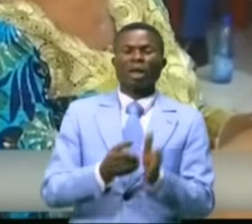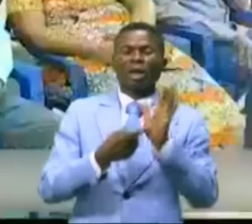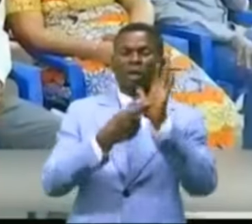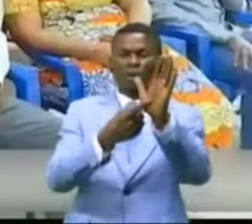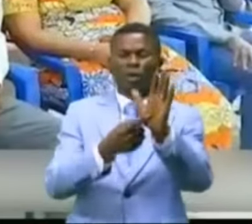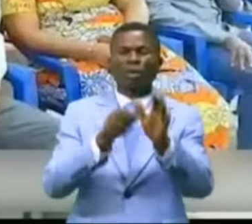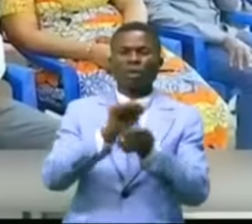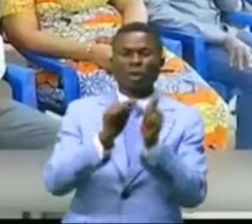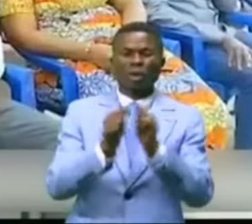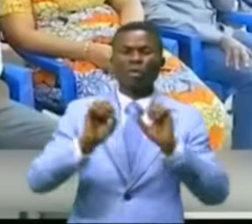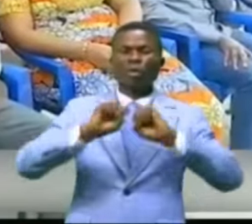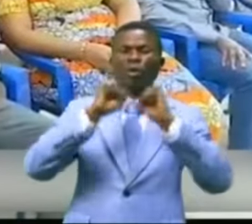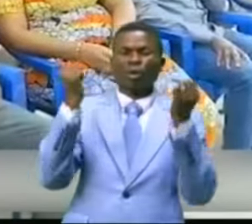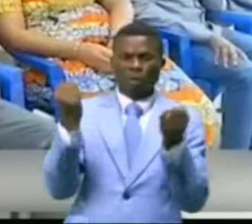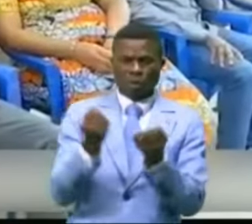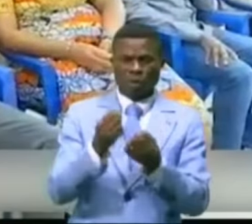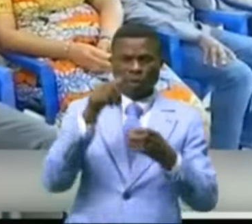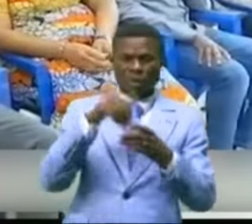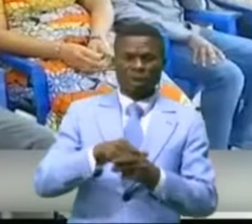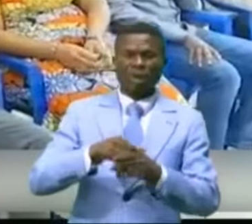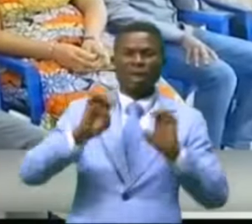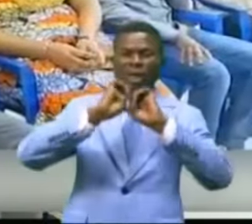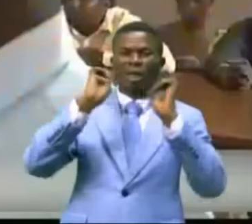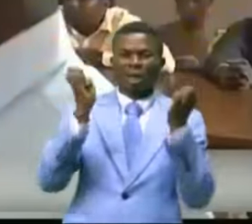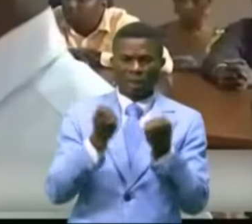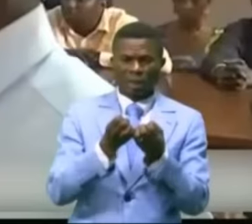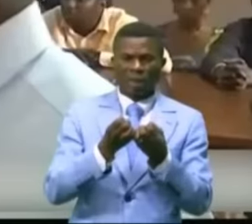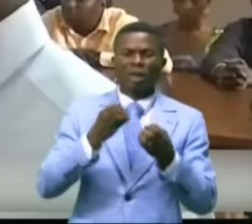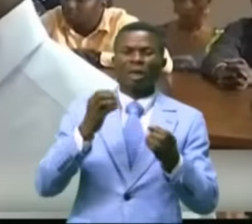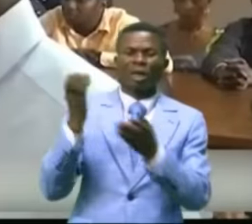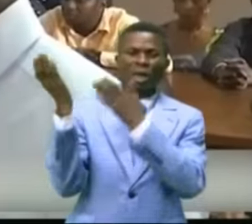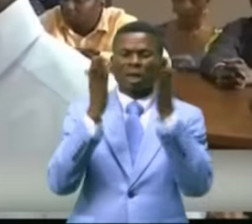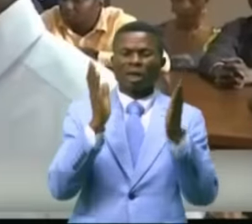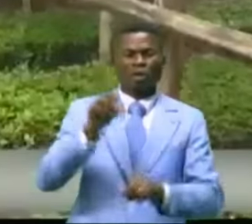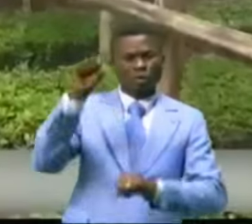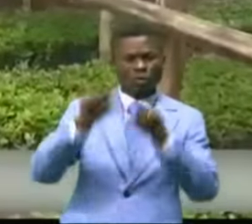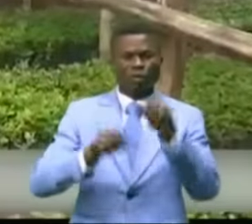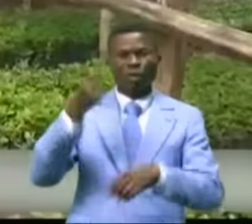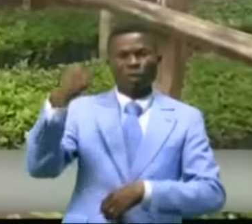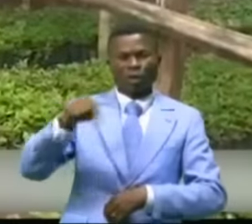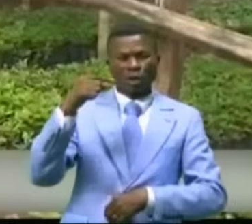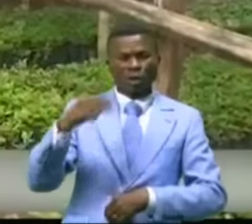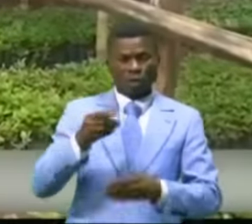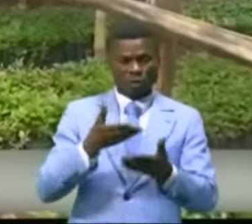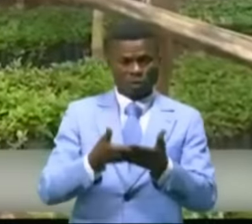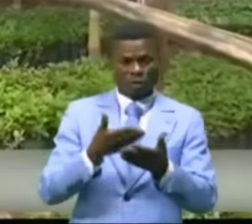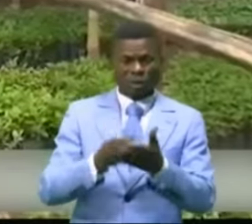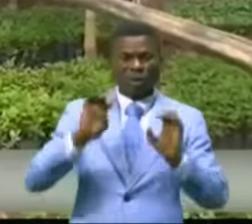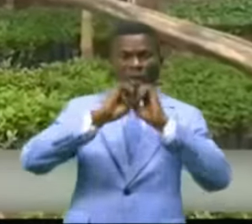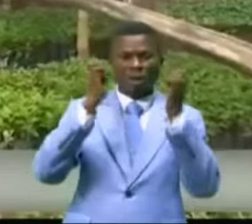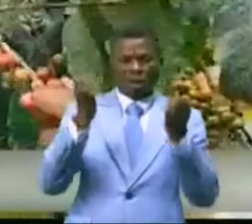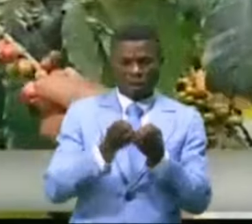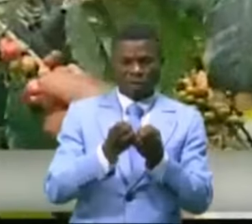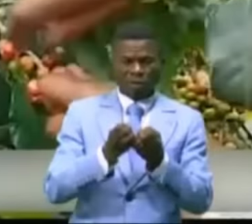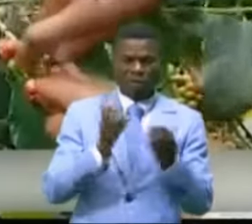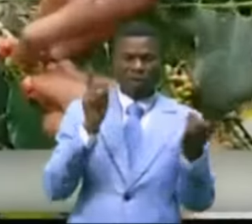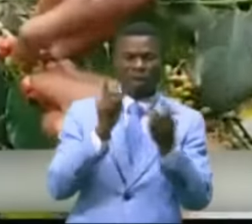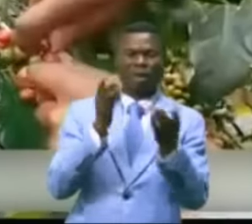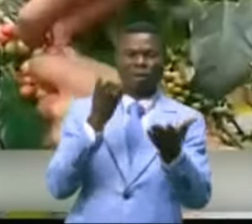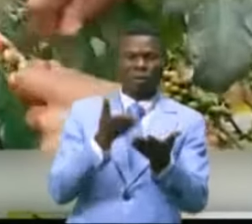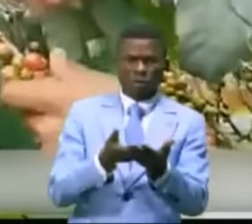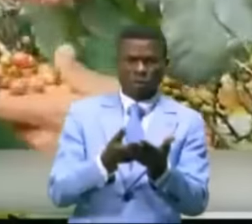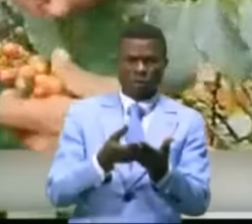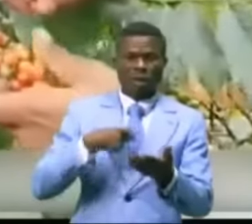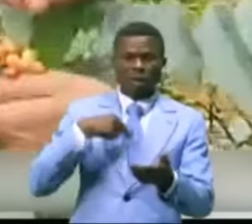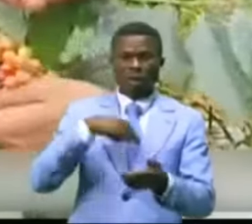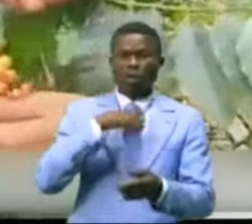la situation sociale au sein de l'entreprise et le trafic illicite du café auquel l'entreprise est confrontée. Nous avons